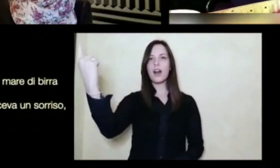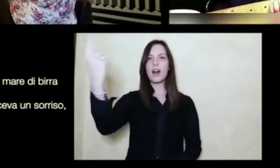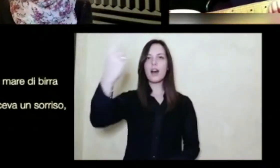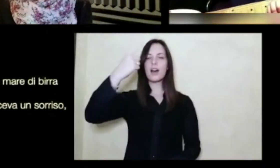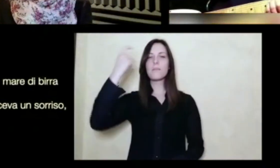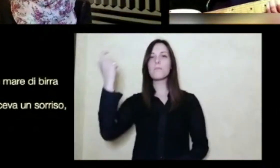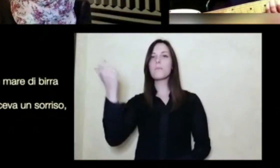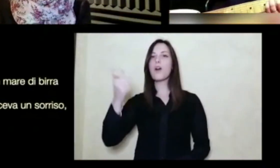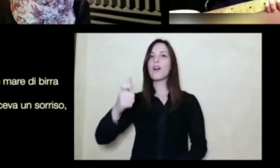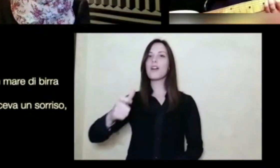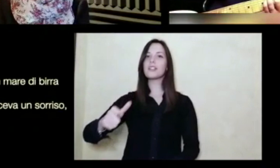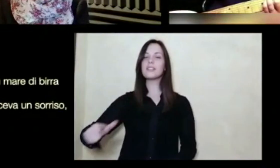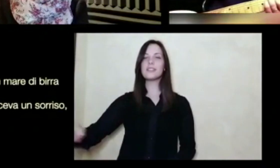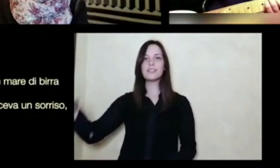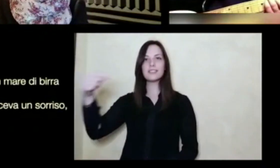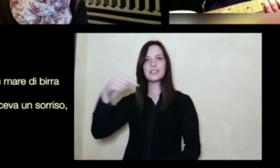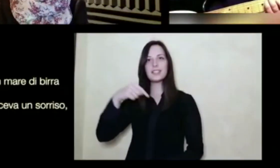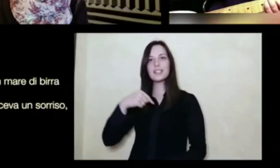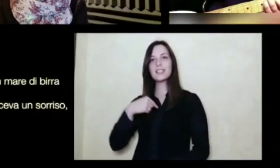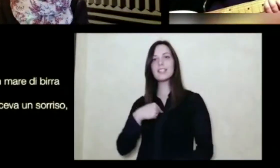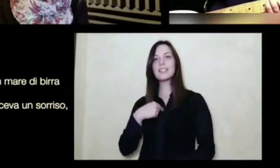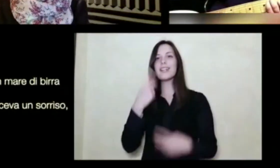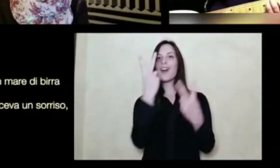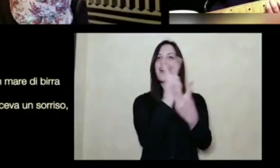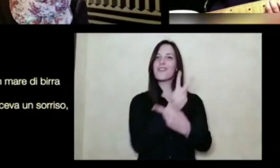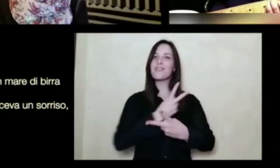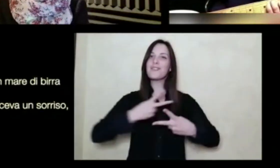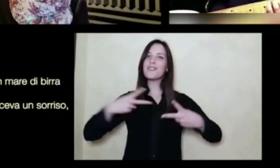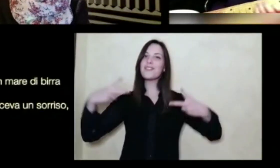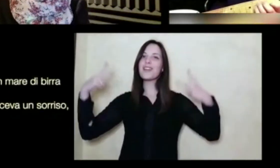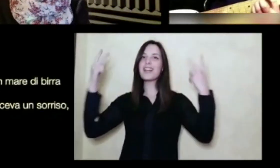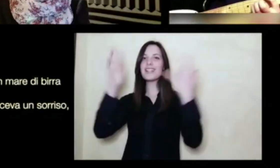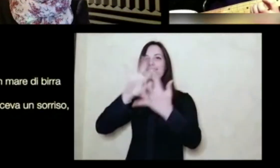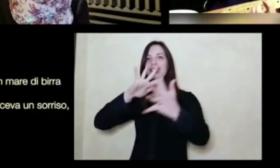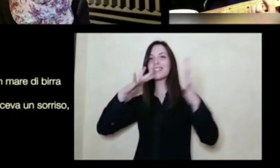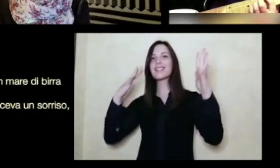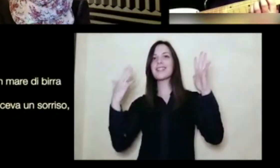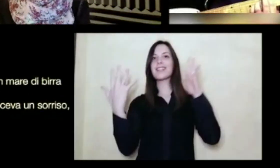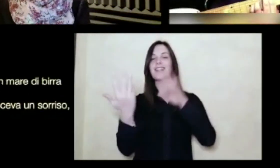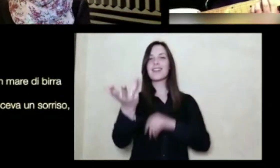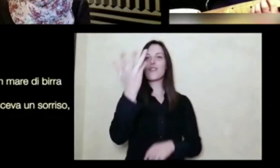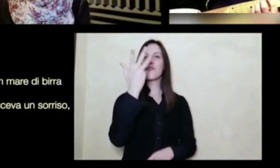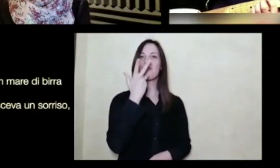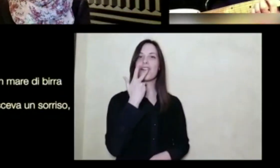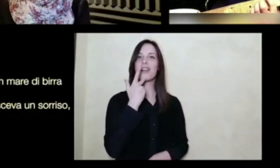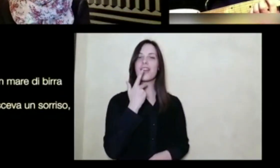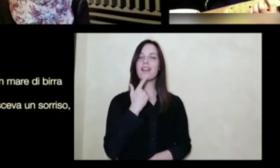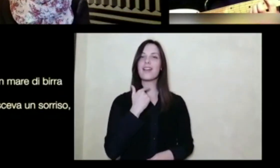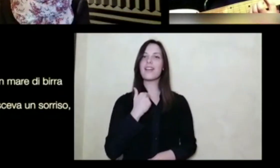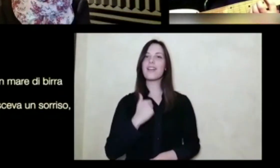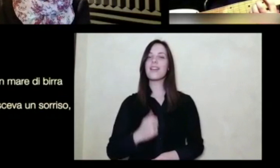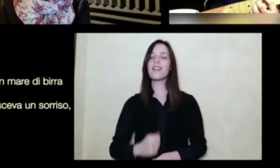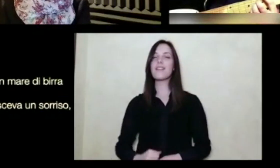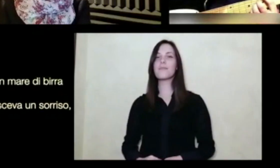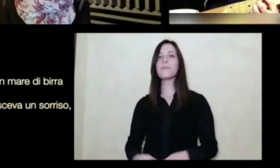per vedere se per caso nasceva un sorriso,